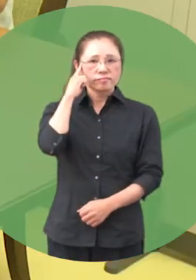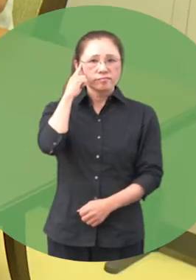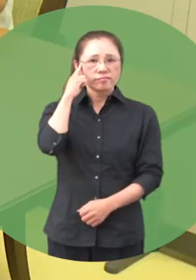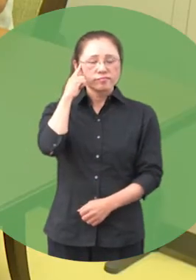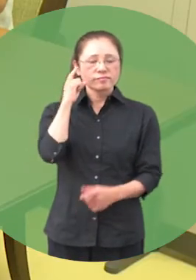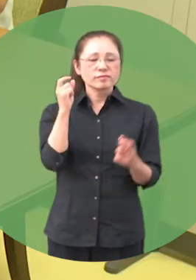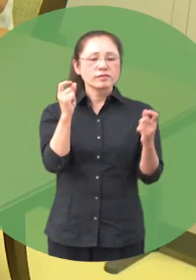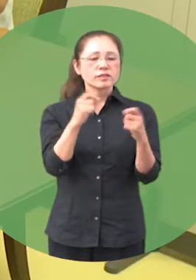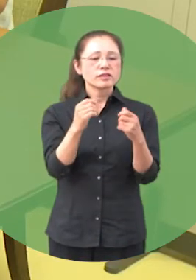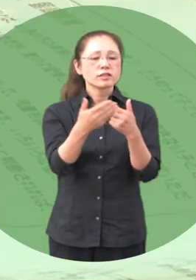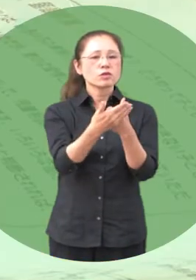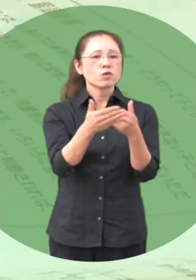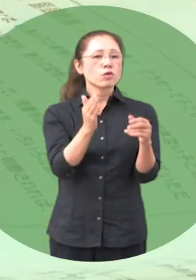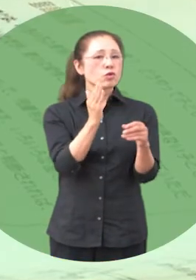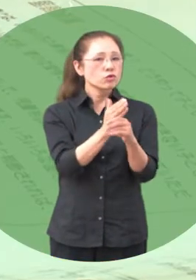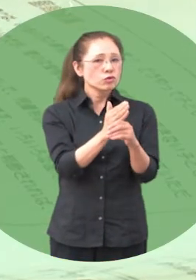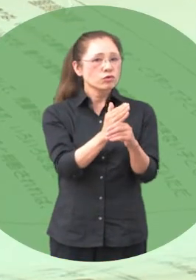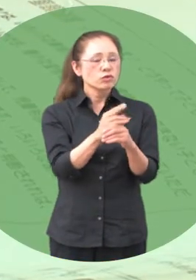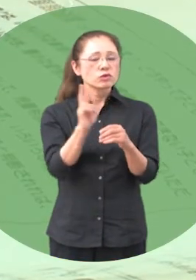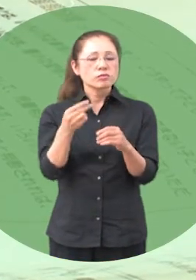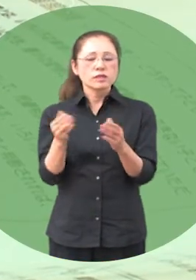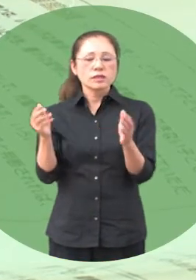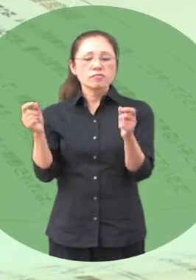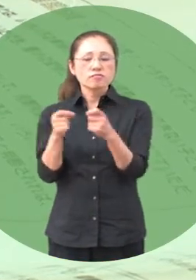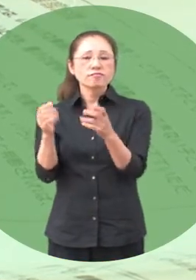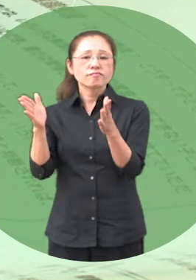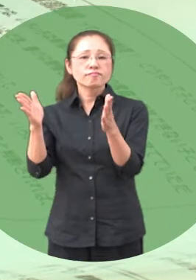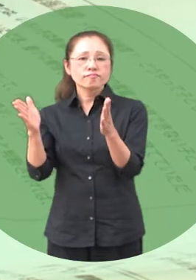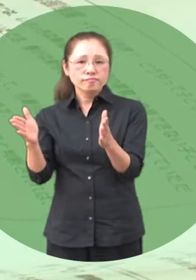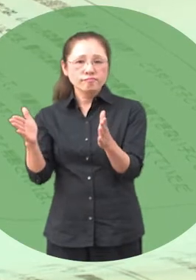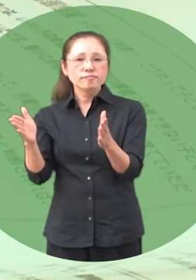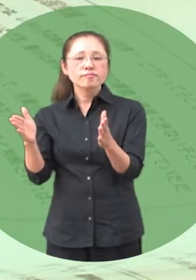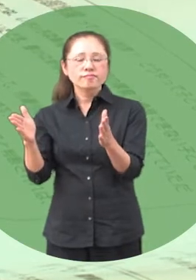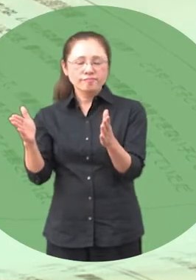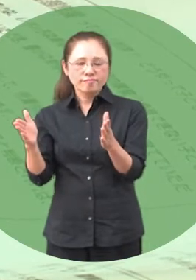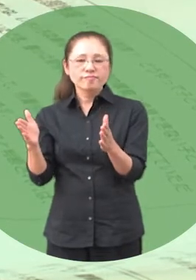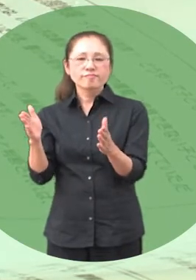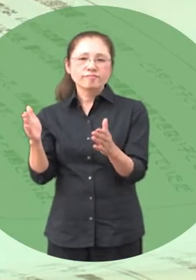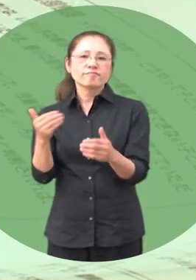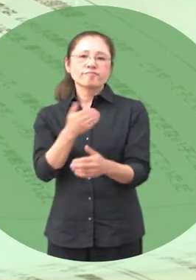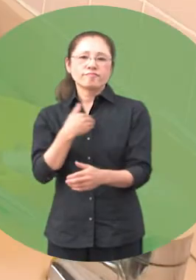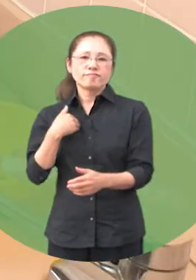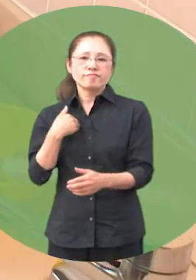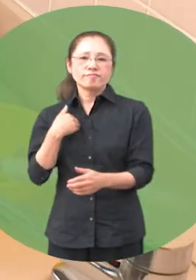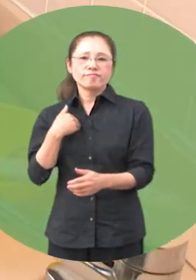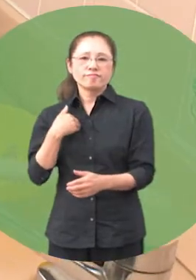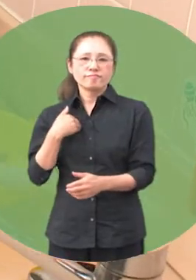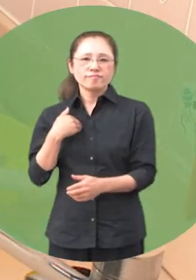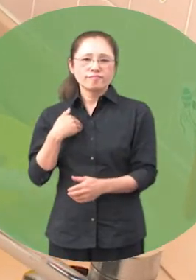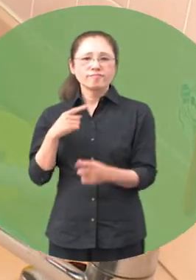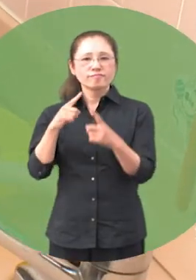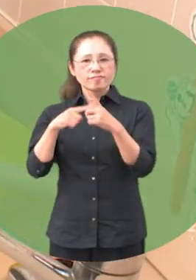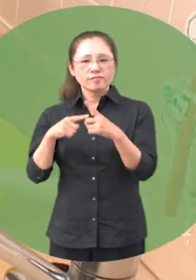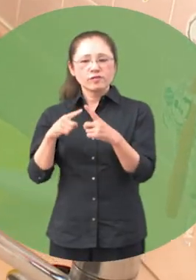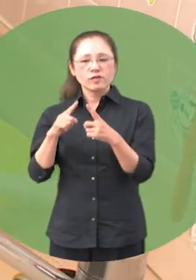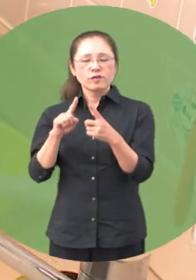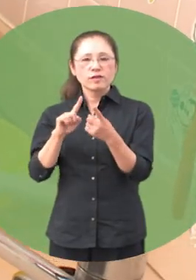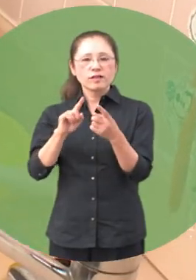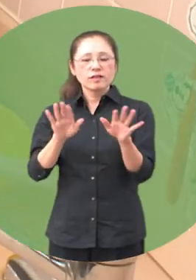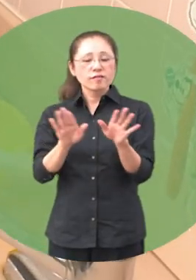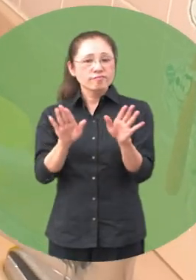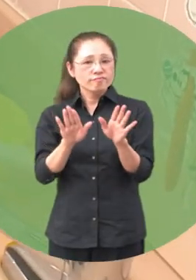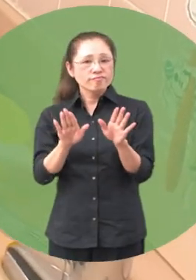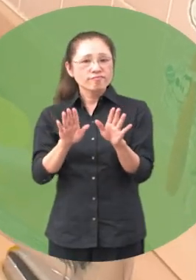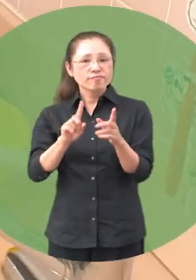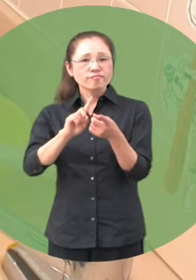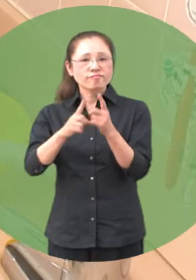保護中の養育など数日から数ヶ月の短期間ならできるという方は乳幼児の里親として活